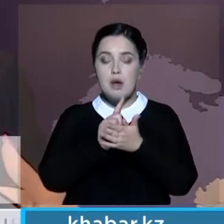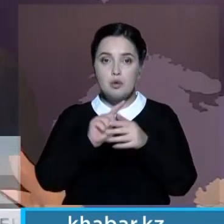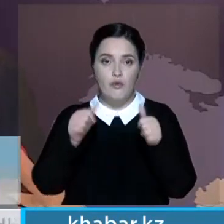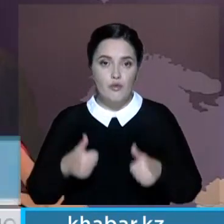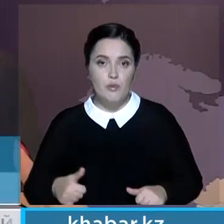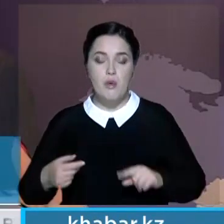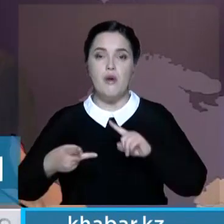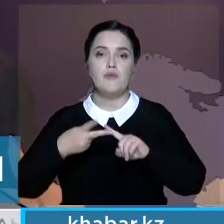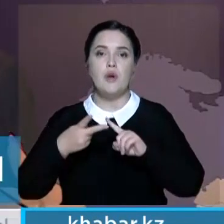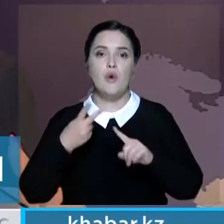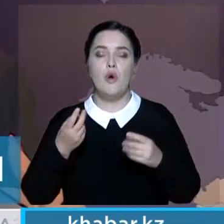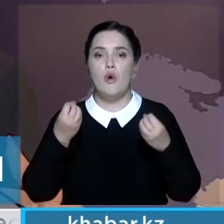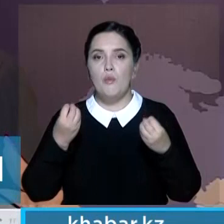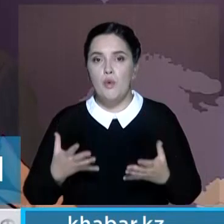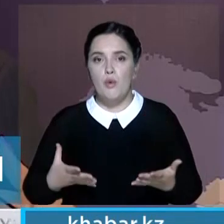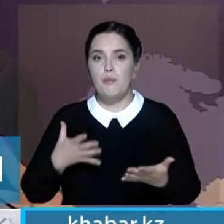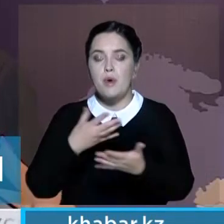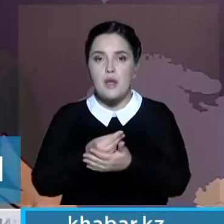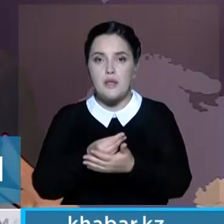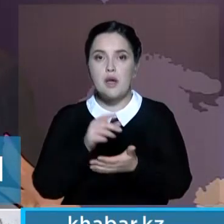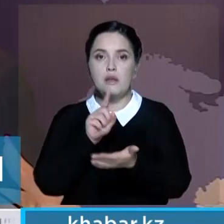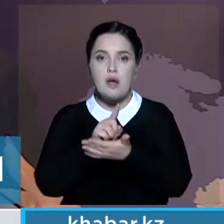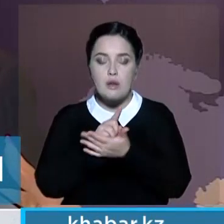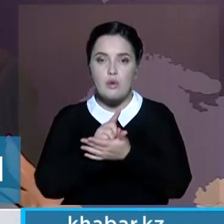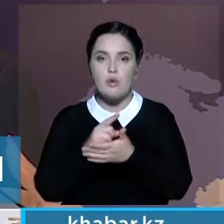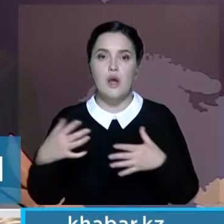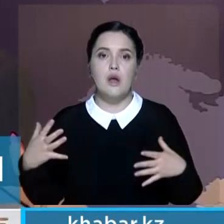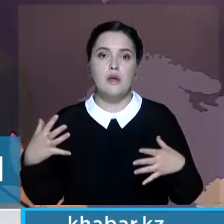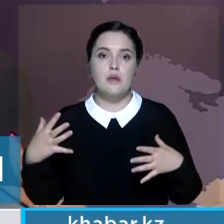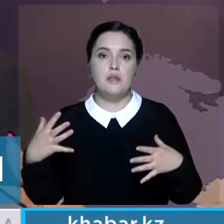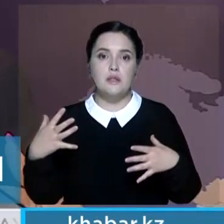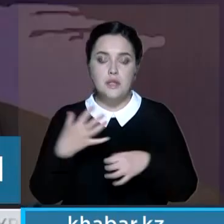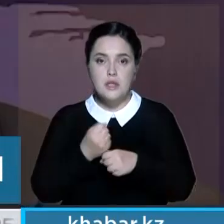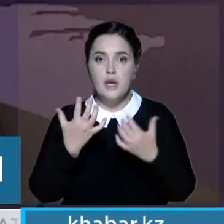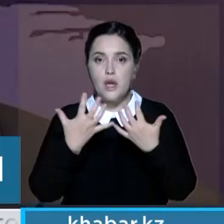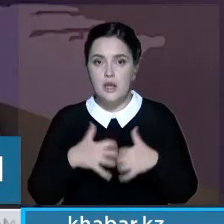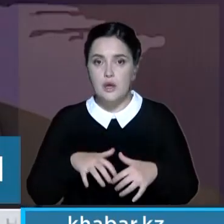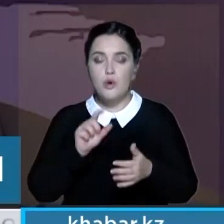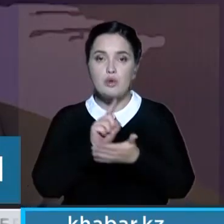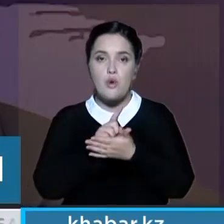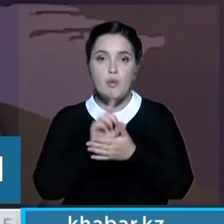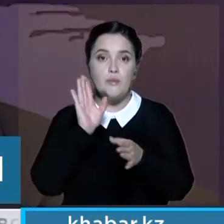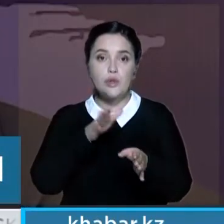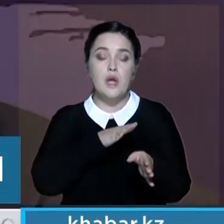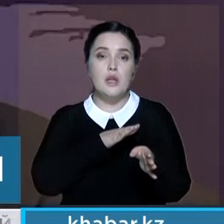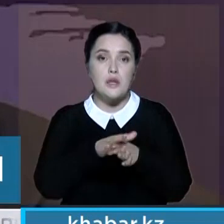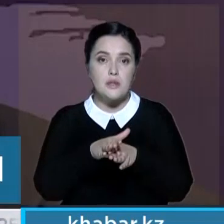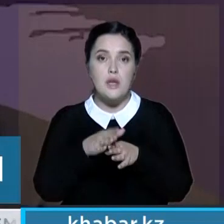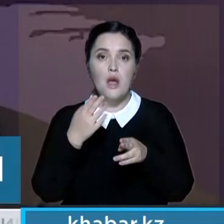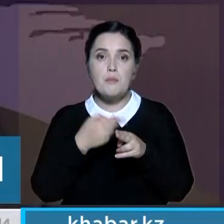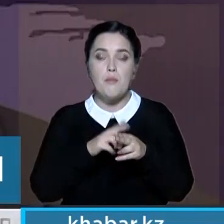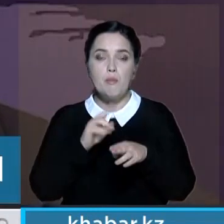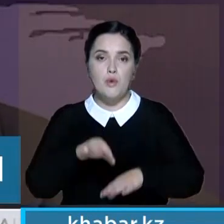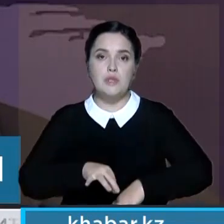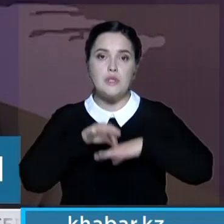Второе, упрощение уплаты налогов, сокращение количества налогов. Форм, то есть будет реализовываться принцип фискального